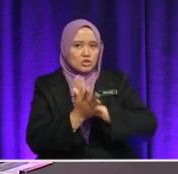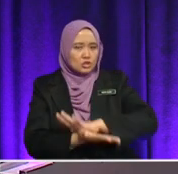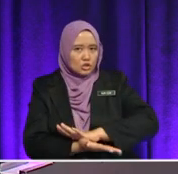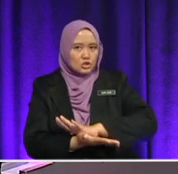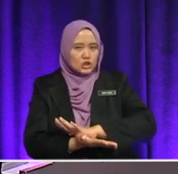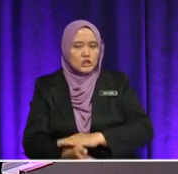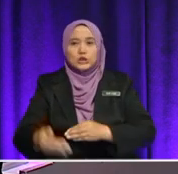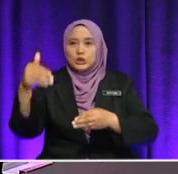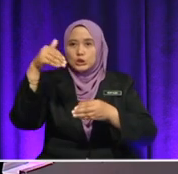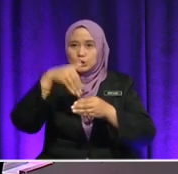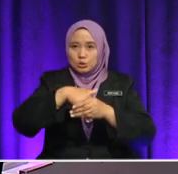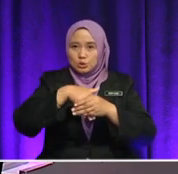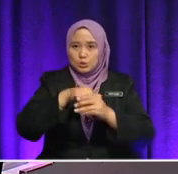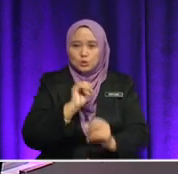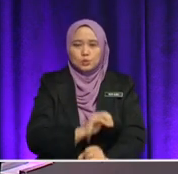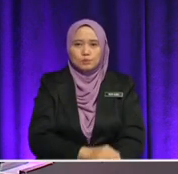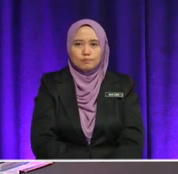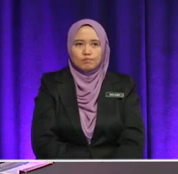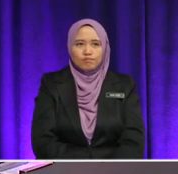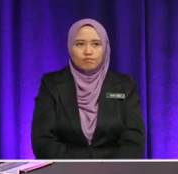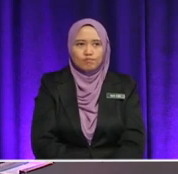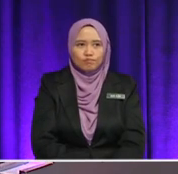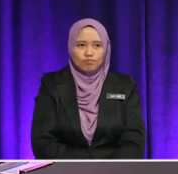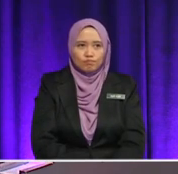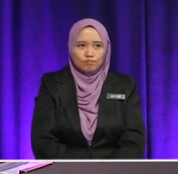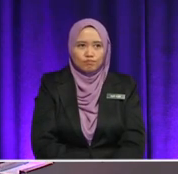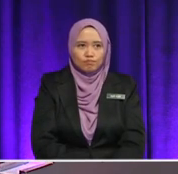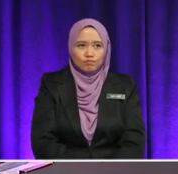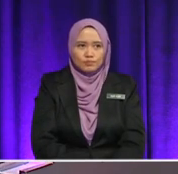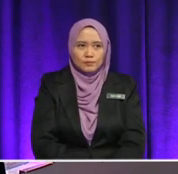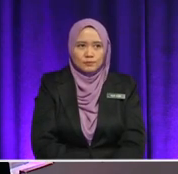menjadi seorang saja